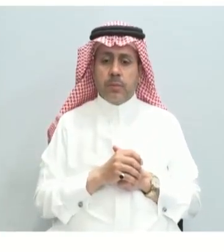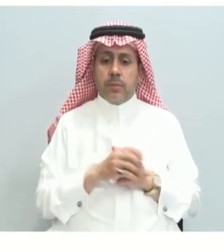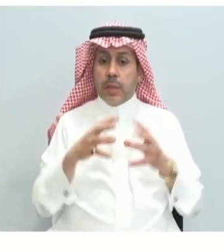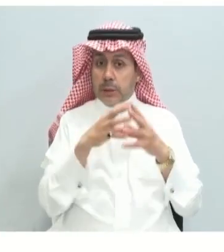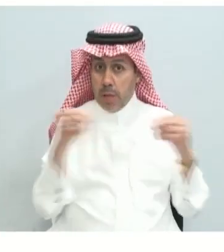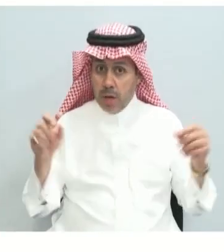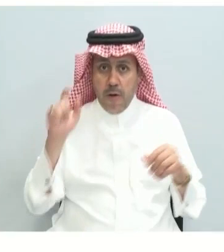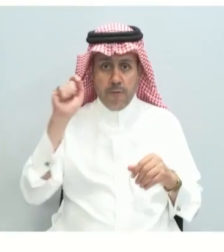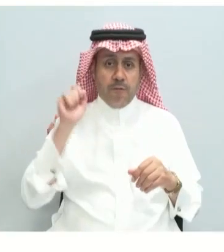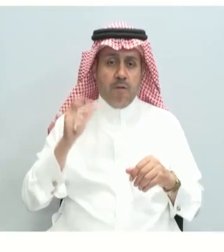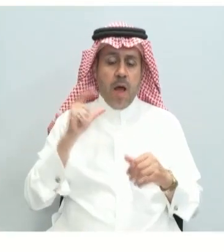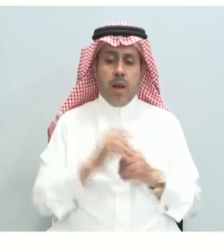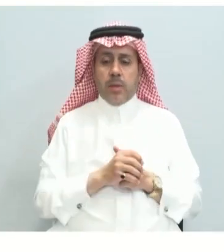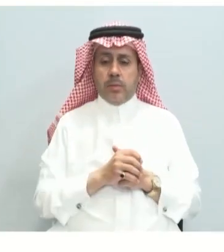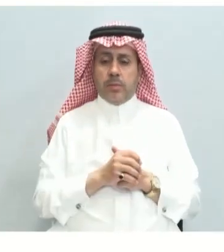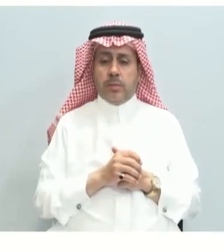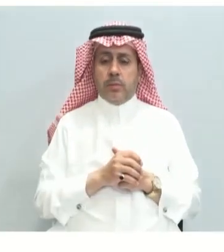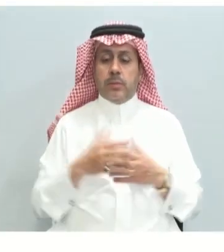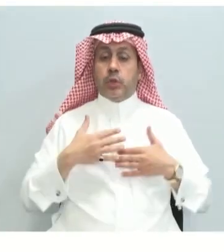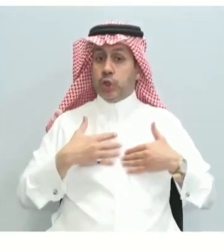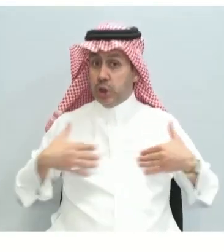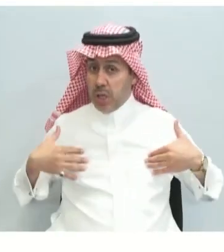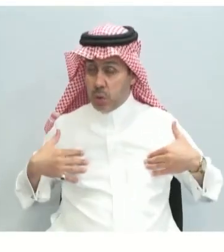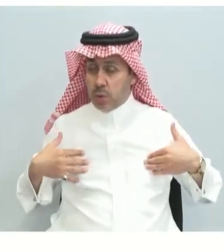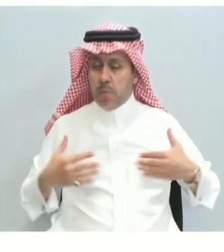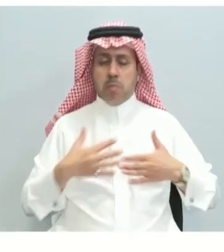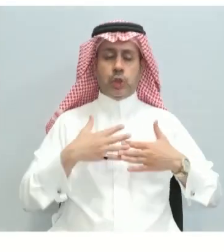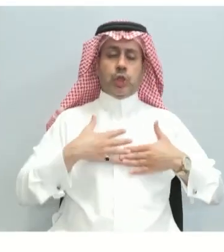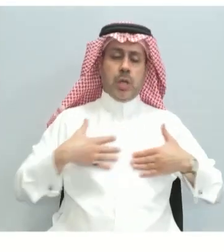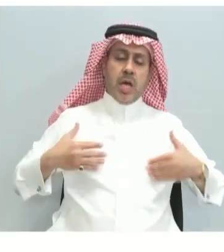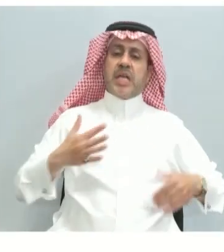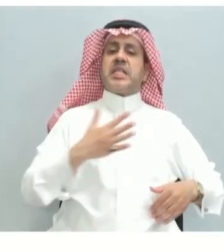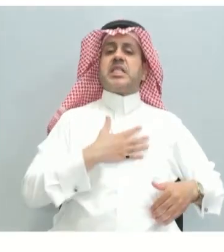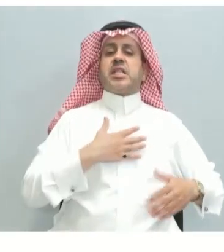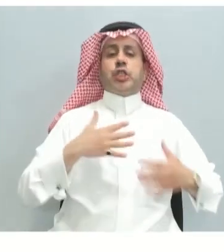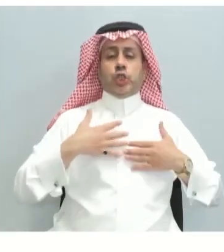تعريف الفأل: الفأل هو انشراح الصدر